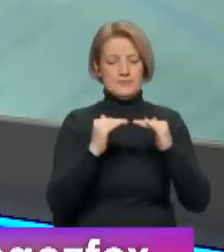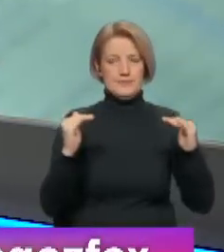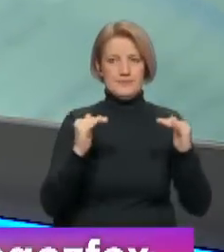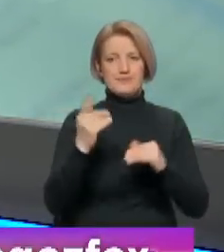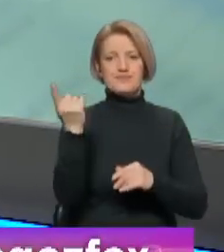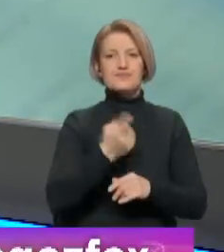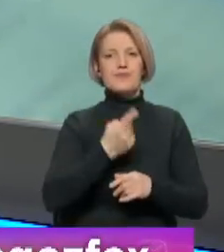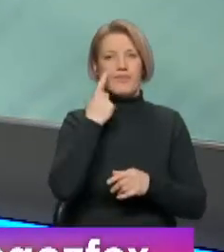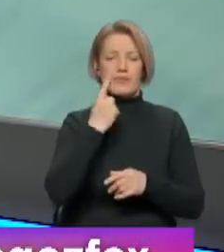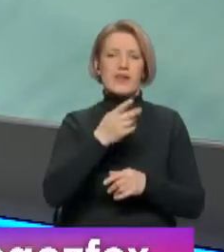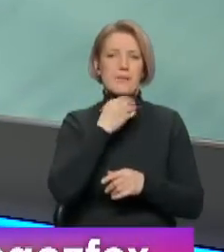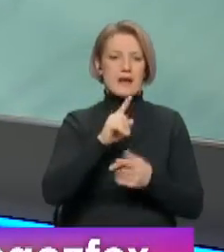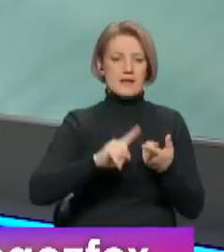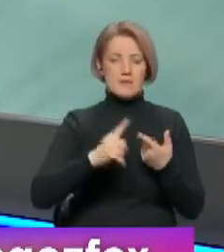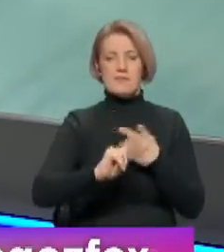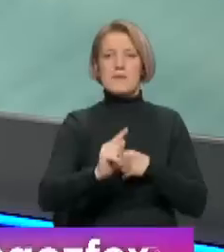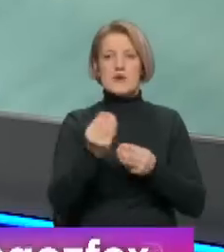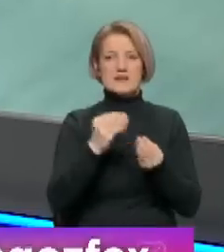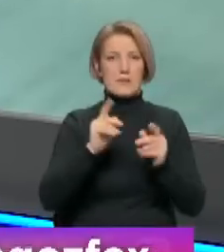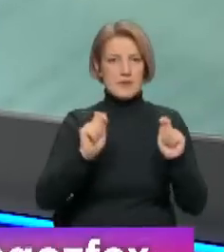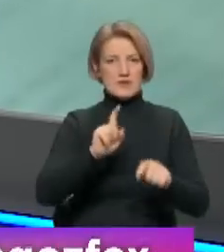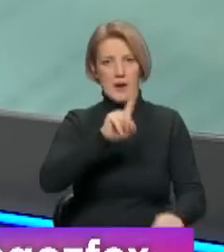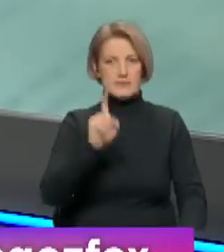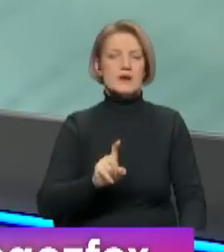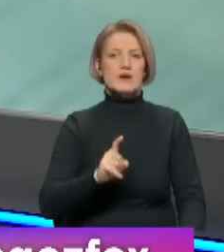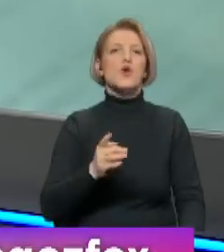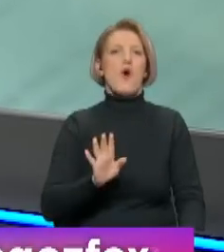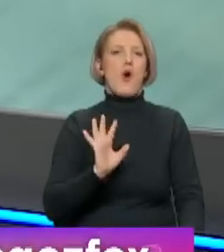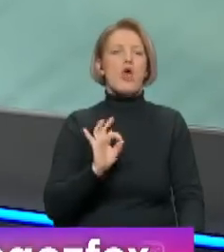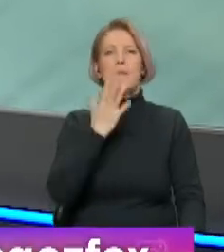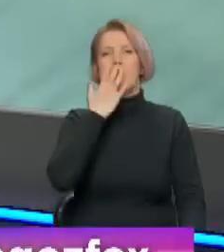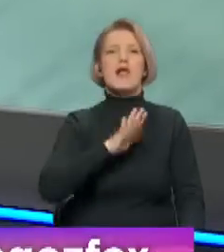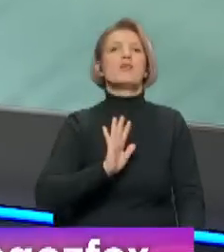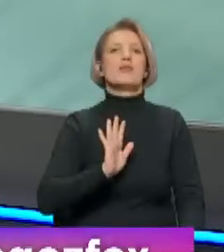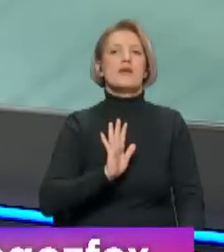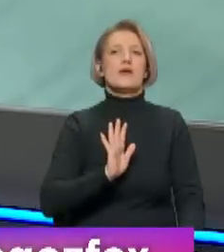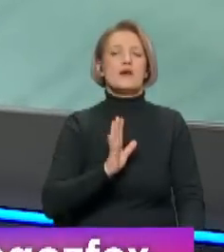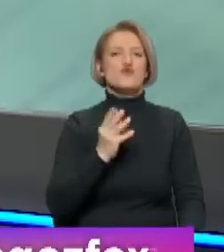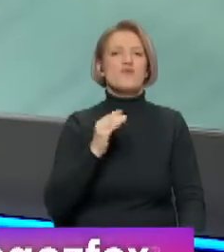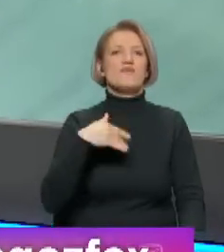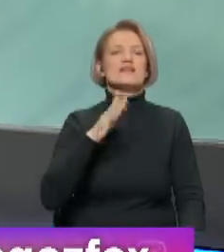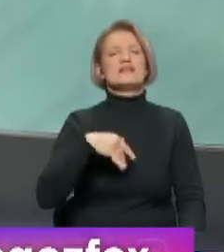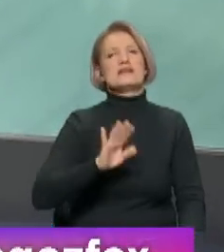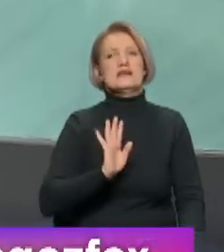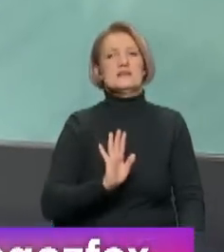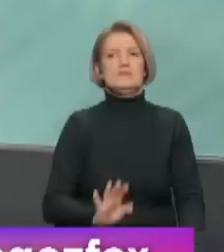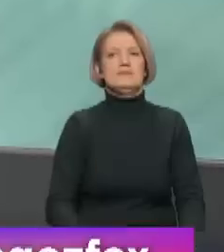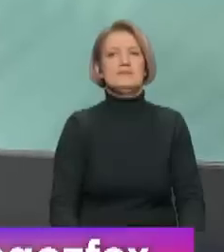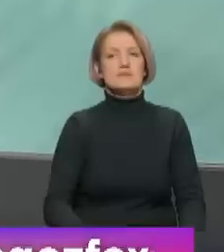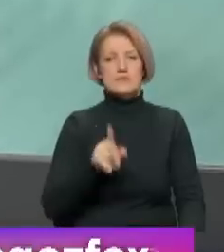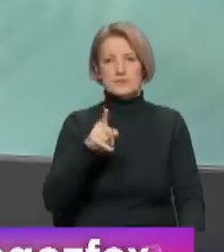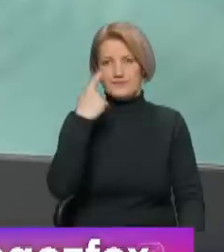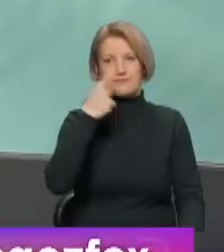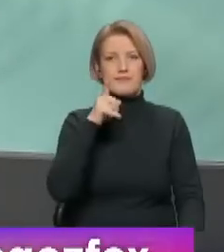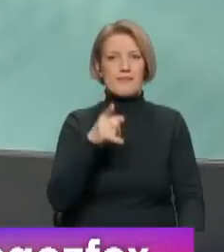aynı oranda emekliye memura zam yapılacak mı Yok öyle bir beklenti hani çok fazla da dillendirilmiyor ve